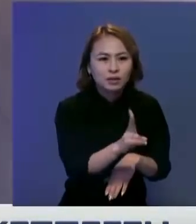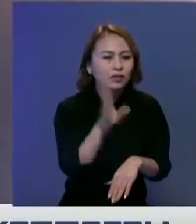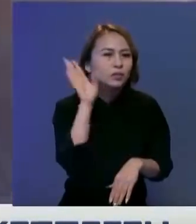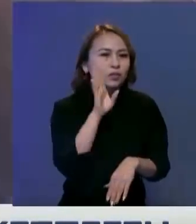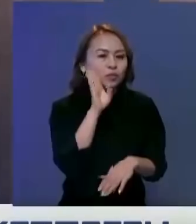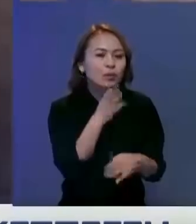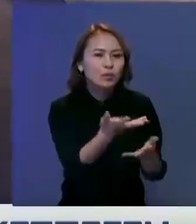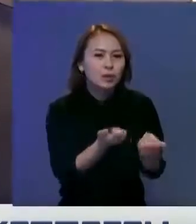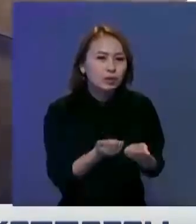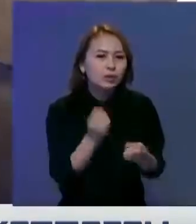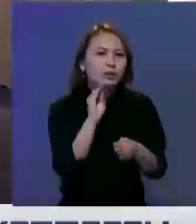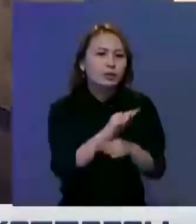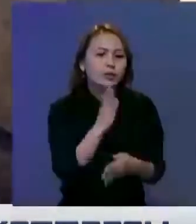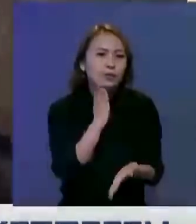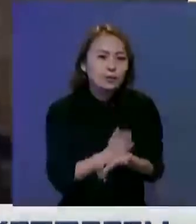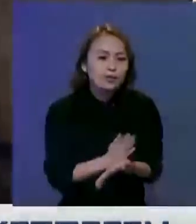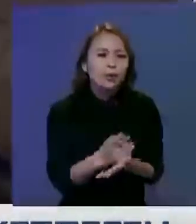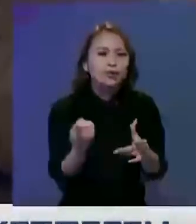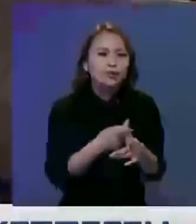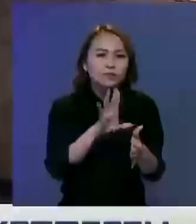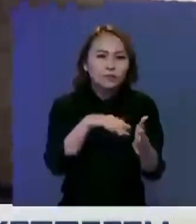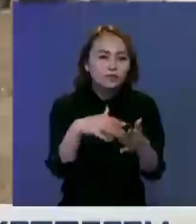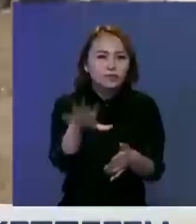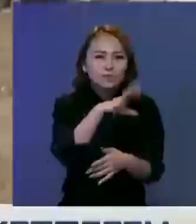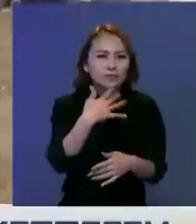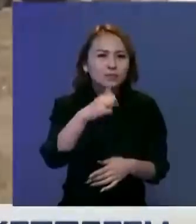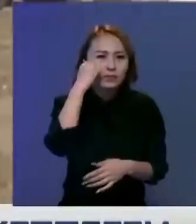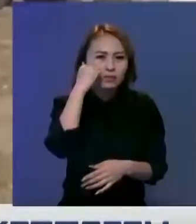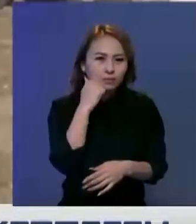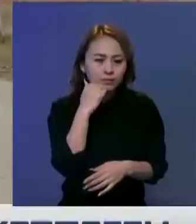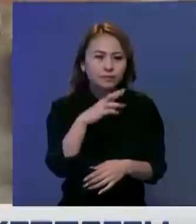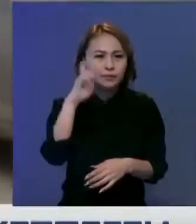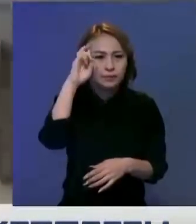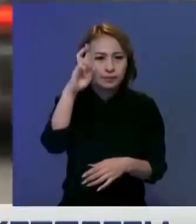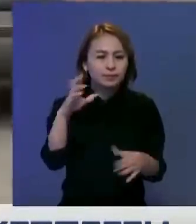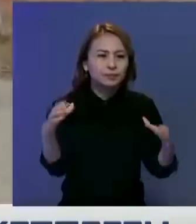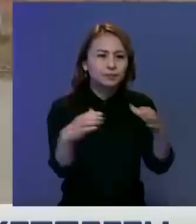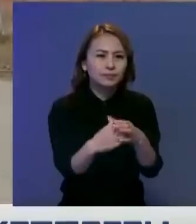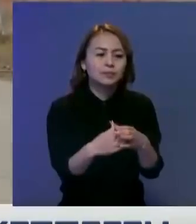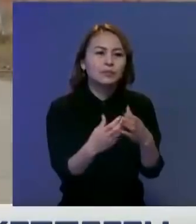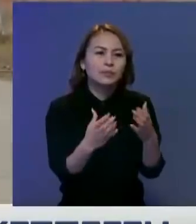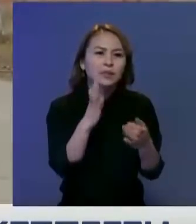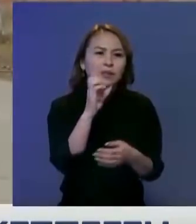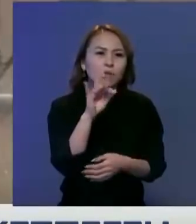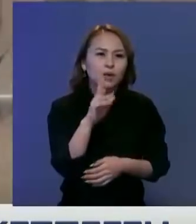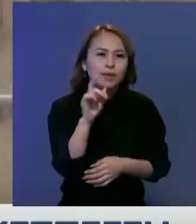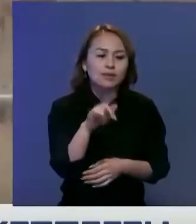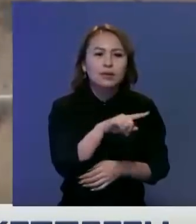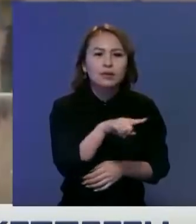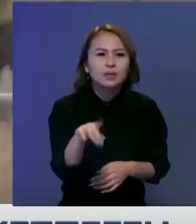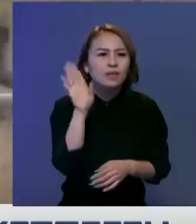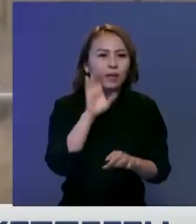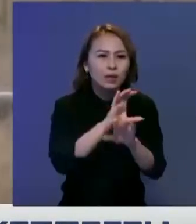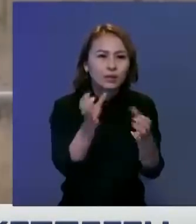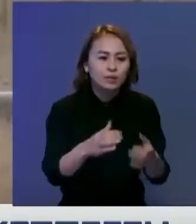алып отыр. Ал аталған су ғыбыры әбден тозған президент үкімет пен Самыр қазына ғорны Астрахайн маңғышлақ су ғыбырын